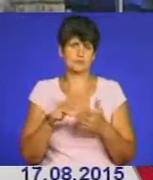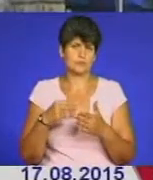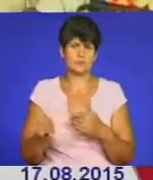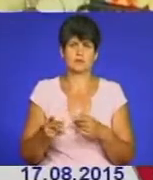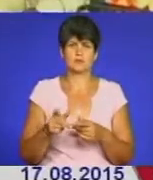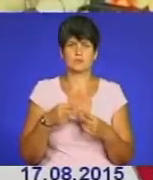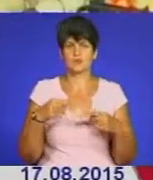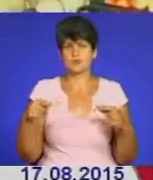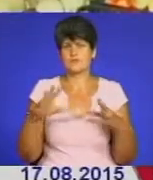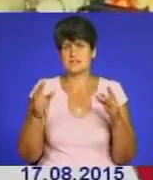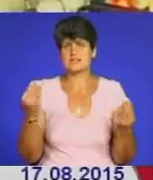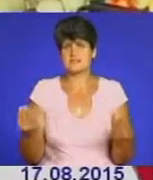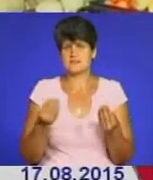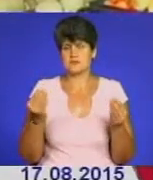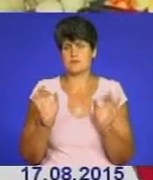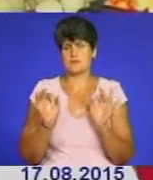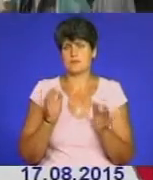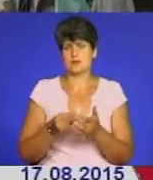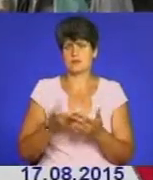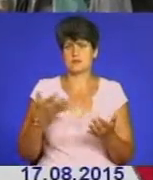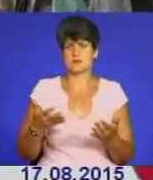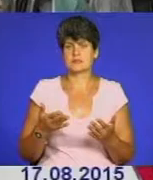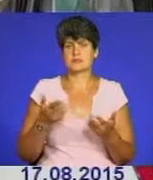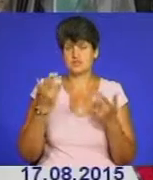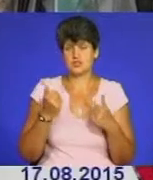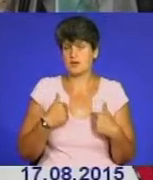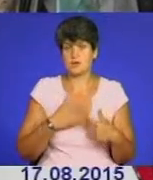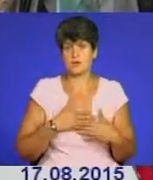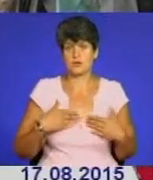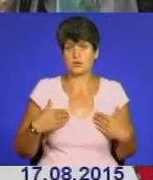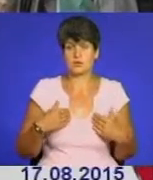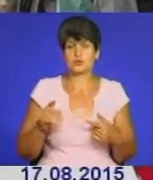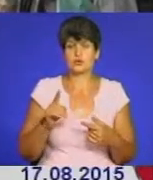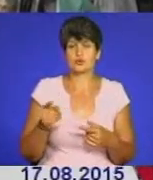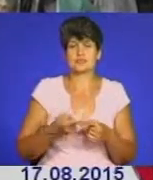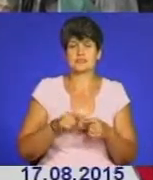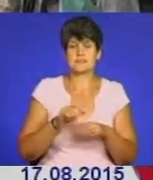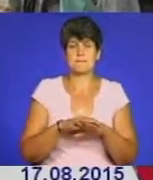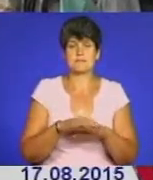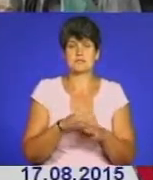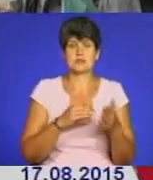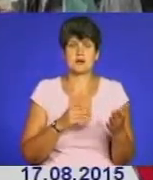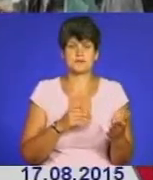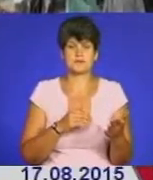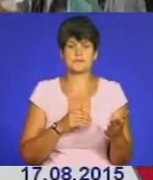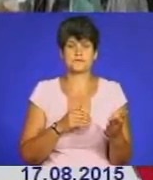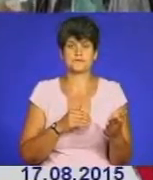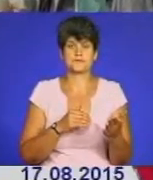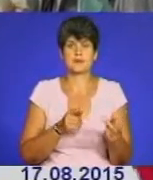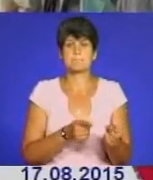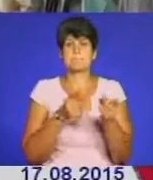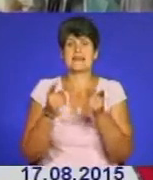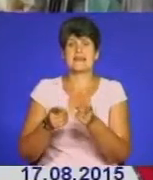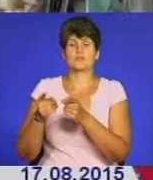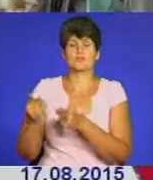продукцію. Завжди усе свіже і за доступними цінами. Звичайно, що я би не хотіла, щоб той, цей базар цей переносили,